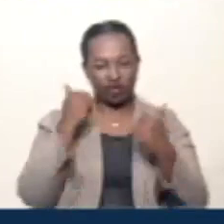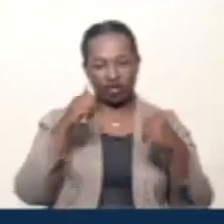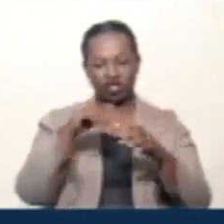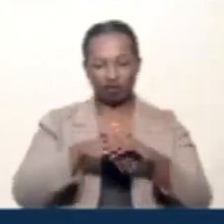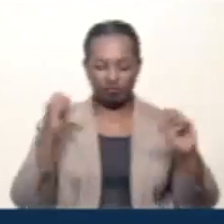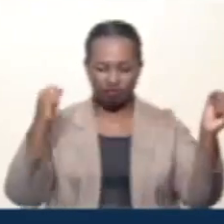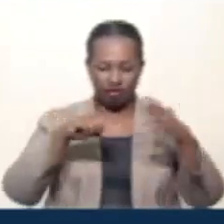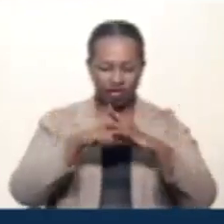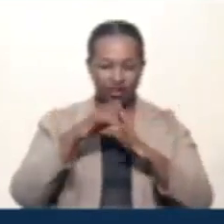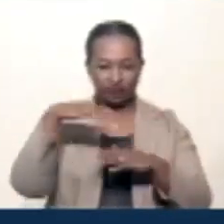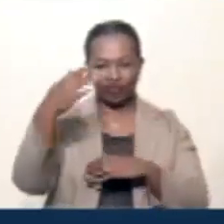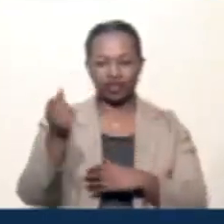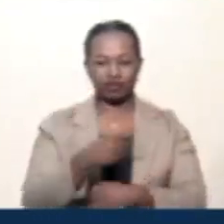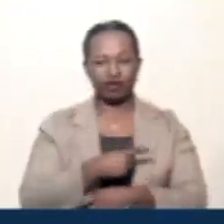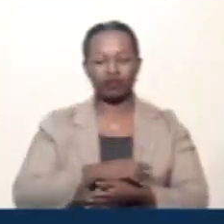agomba gutangira mu kwezi gutaha